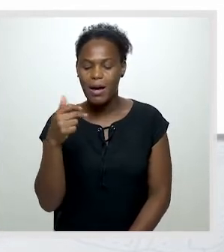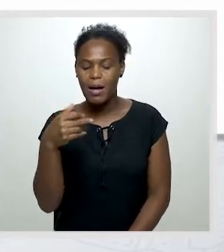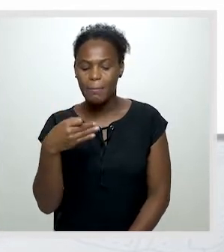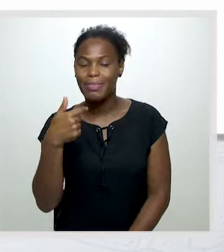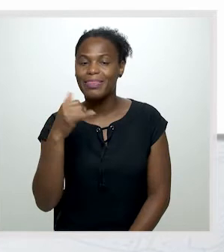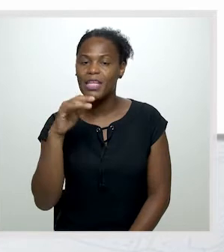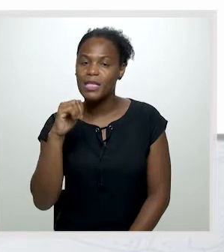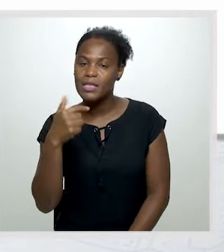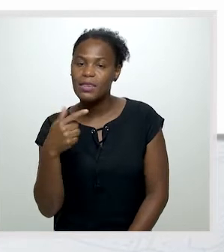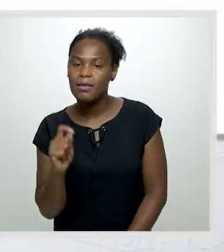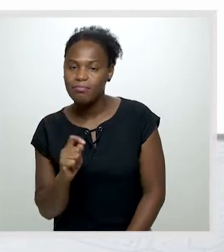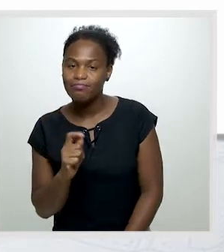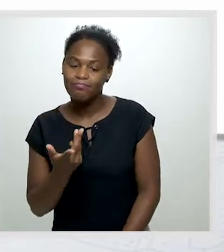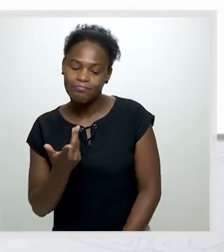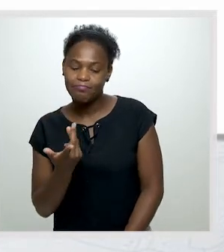Jean-Baptiste Monnier.